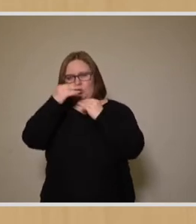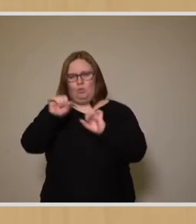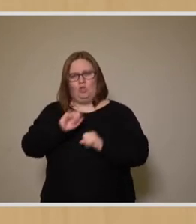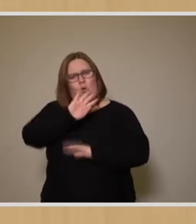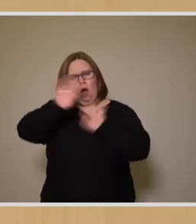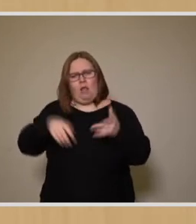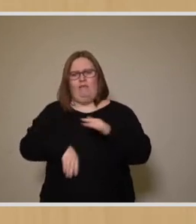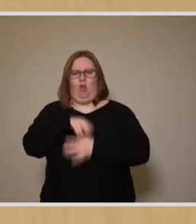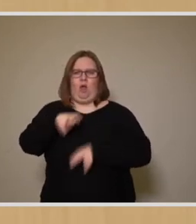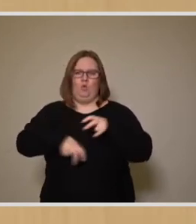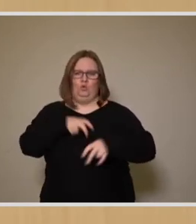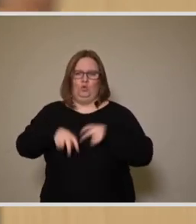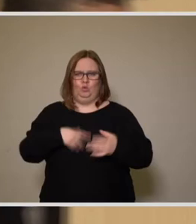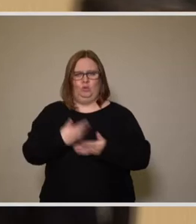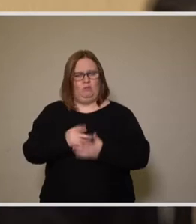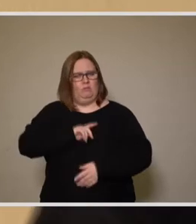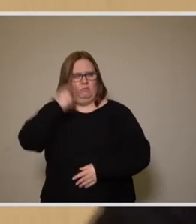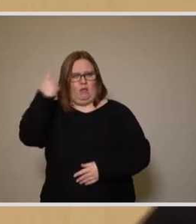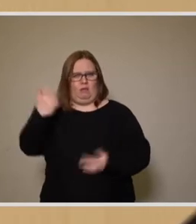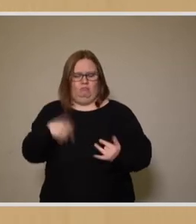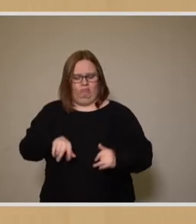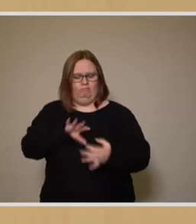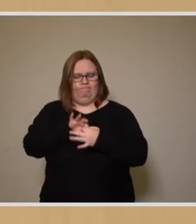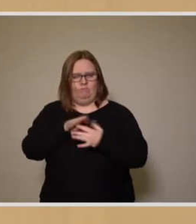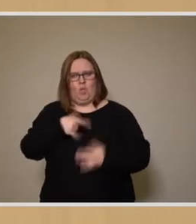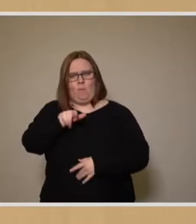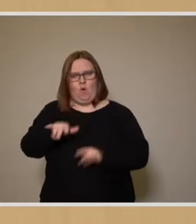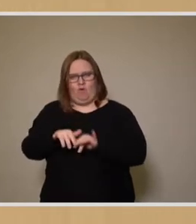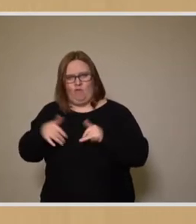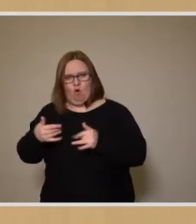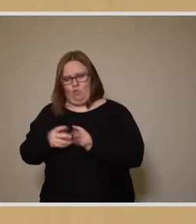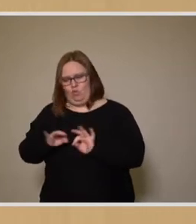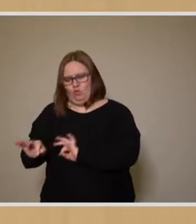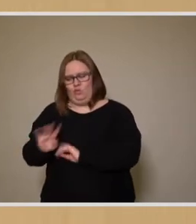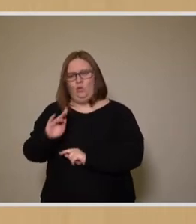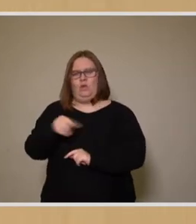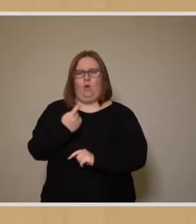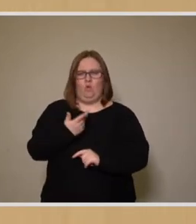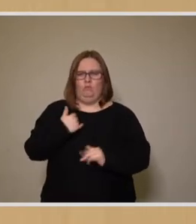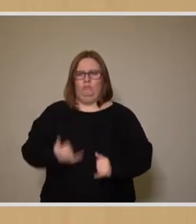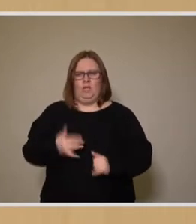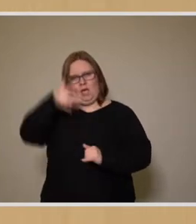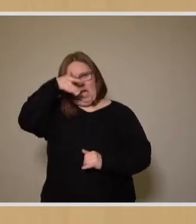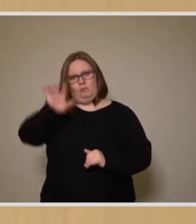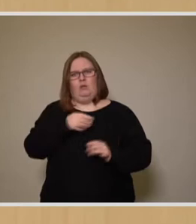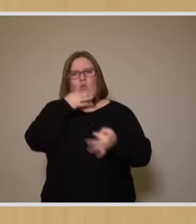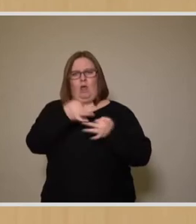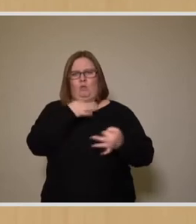haben. Und die bestehen heute, denke ich, hier darin, das Bürgerforum so stattfinden zu lassen, genauso wie auch die